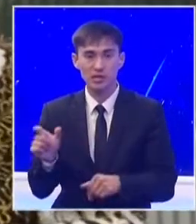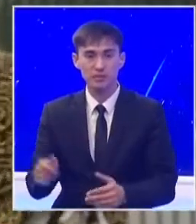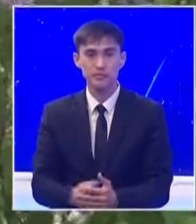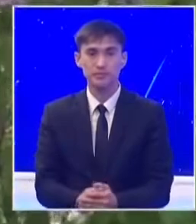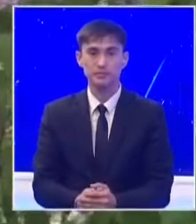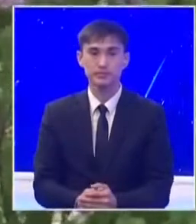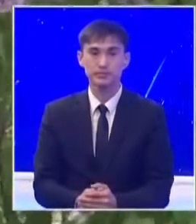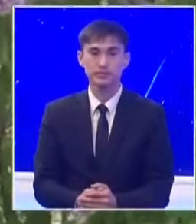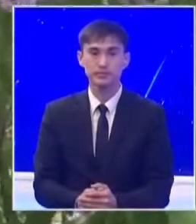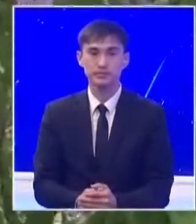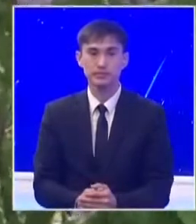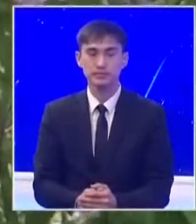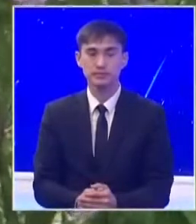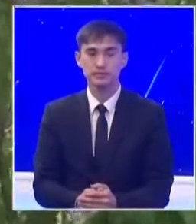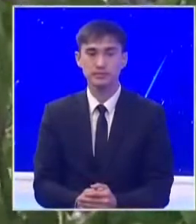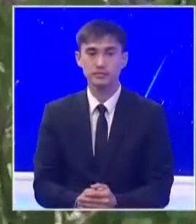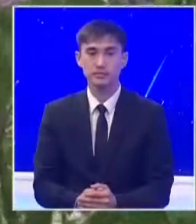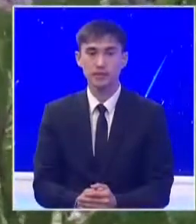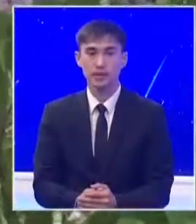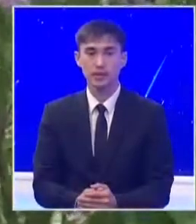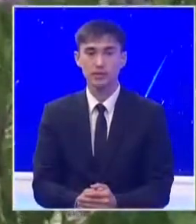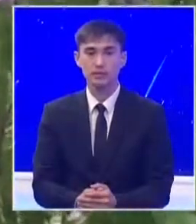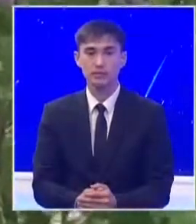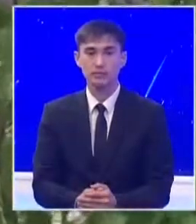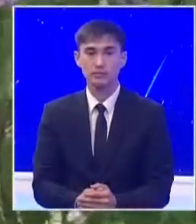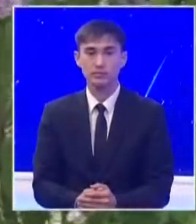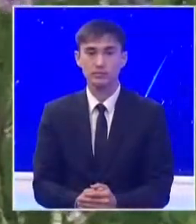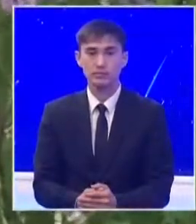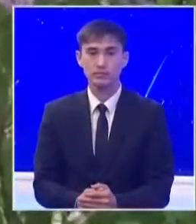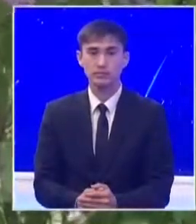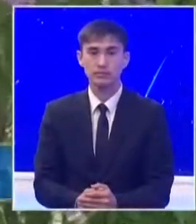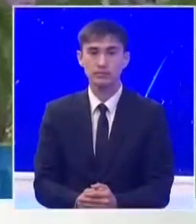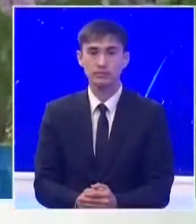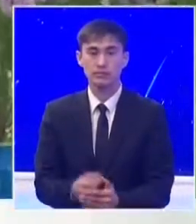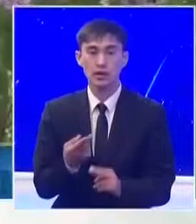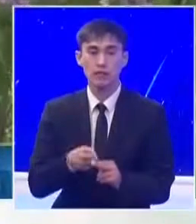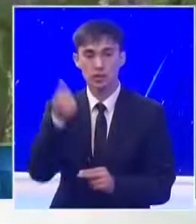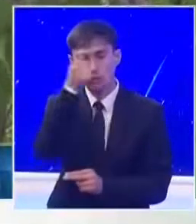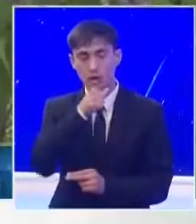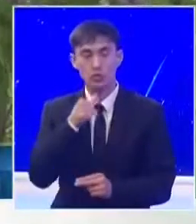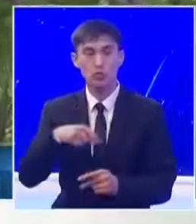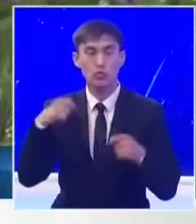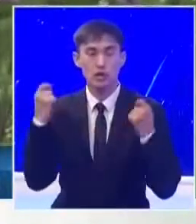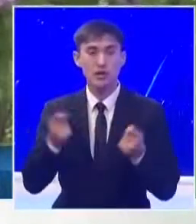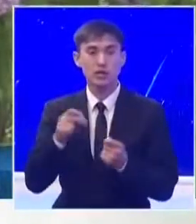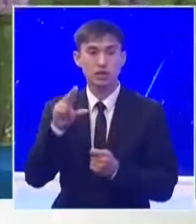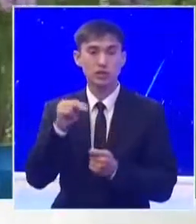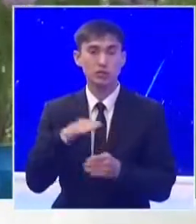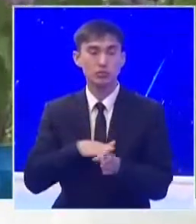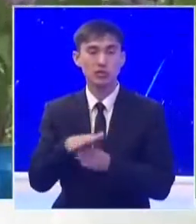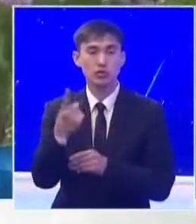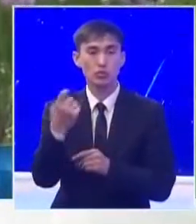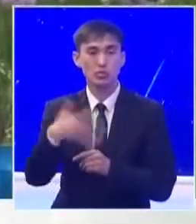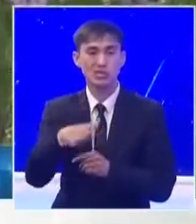без ахмед по это санузлом жители уже давно в этом году юбилейная дата исполняется 150